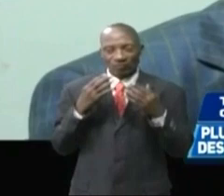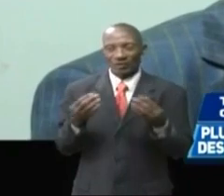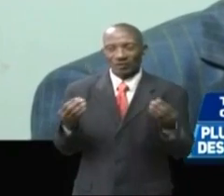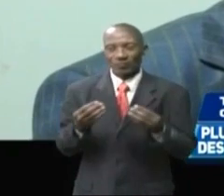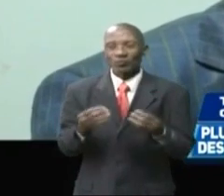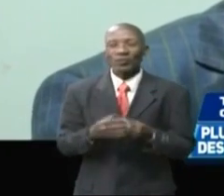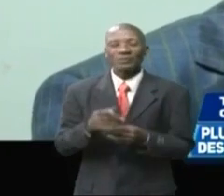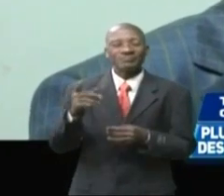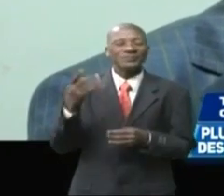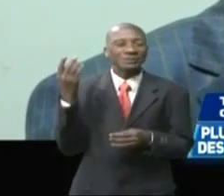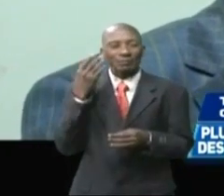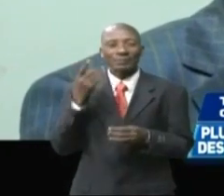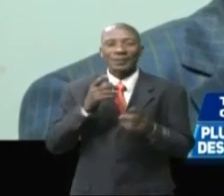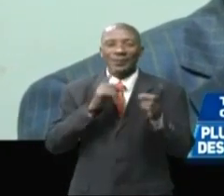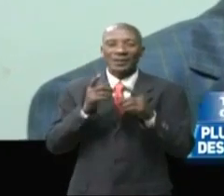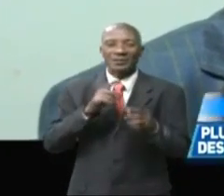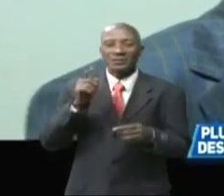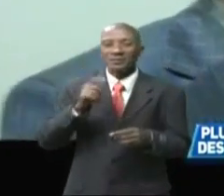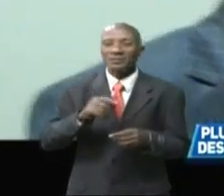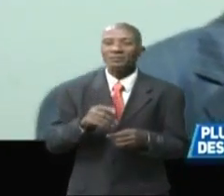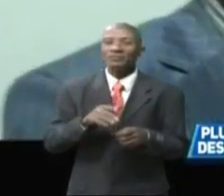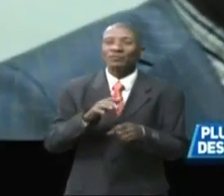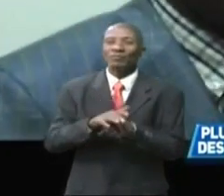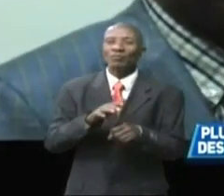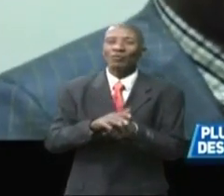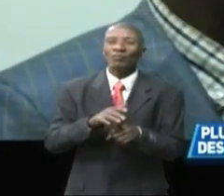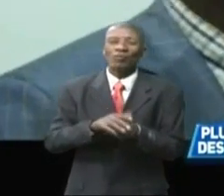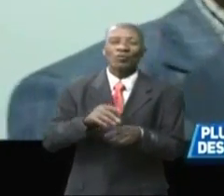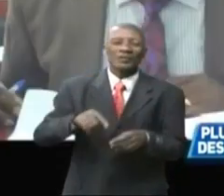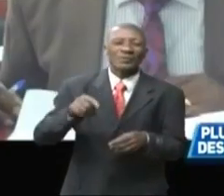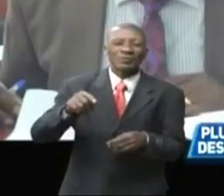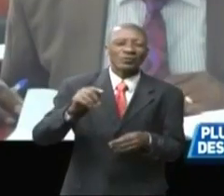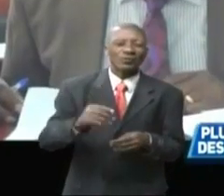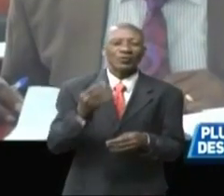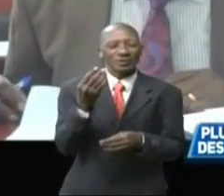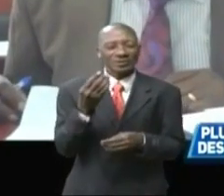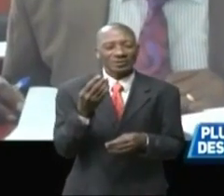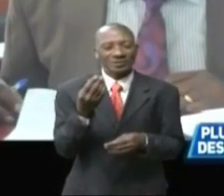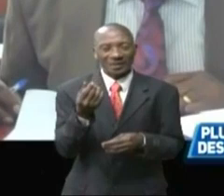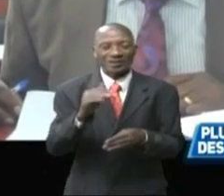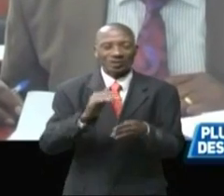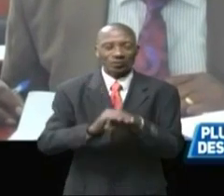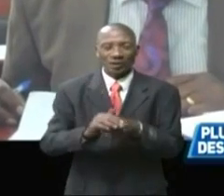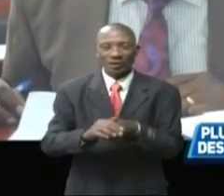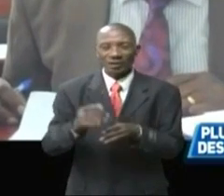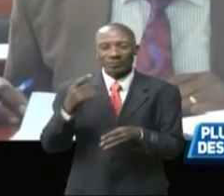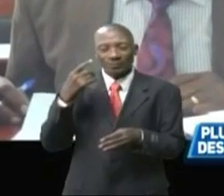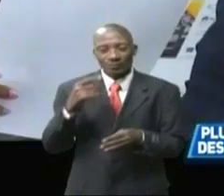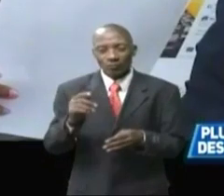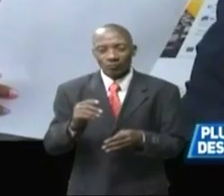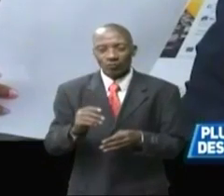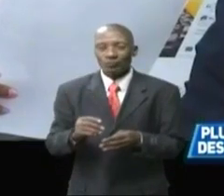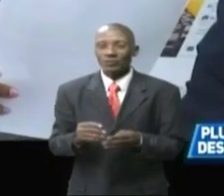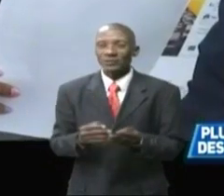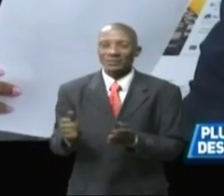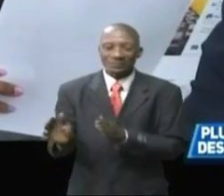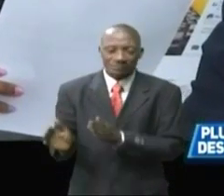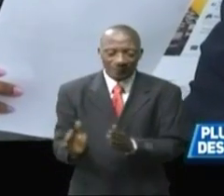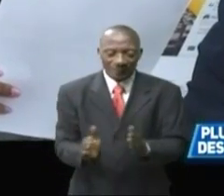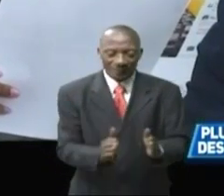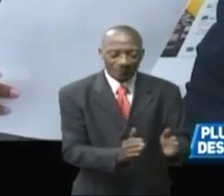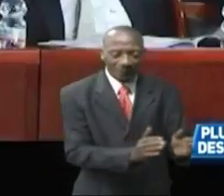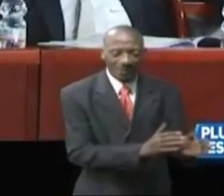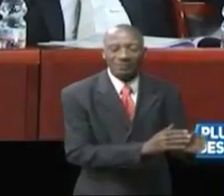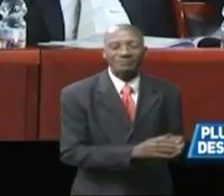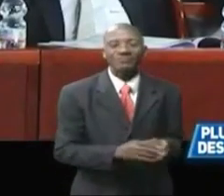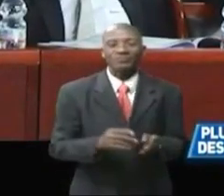en liaison avec notre ministère des infrastructures qui est maître d'ouvrage de ce projet, qu'il faut que tous les services de l'État, tous les